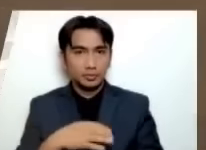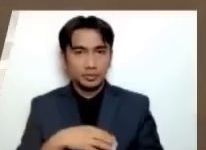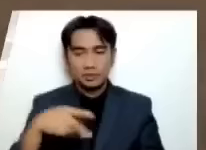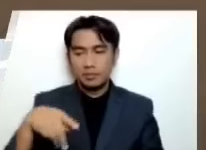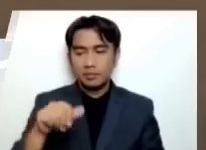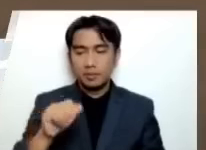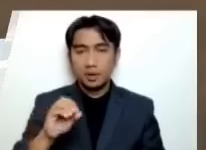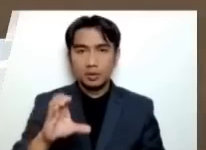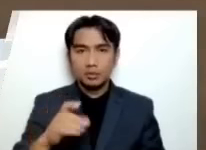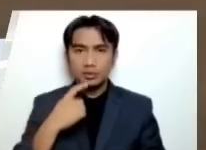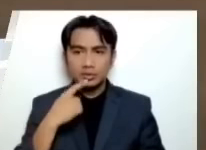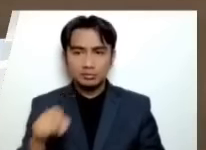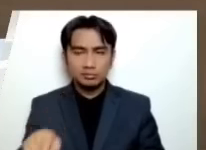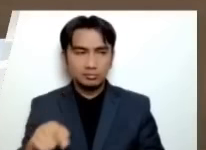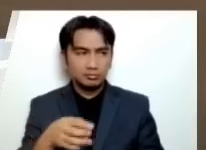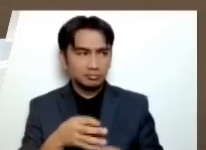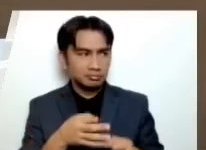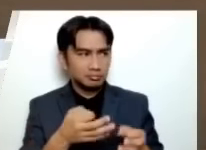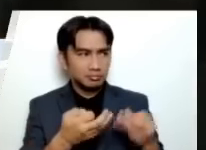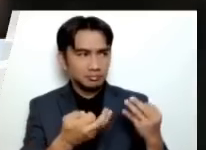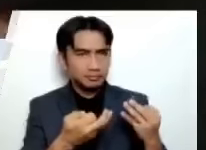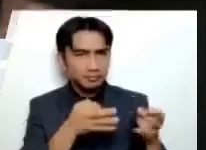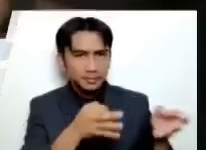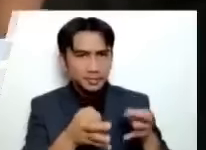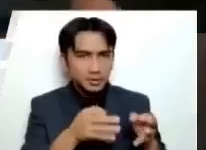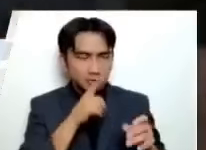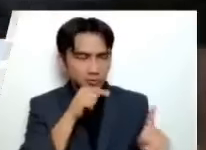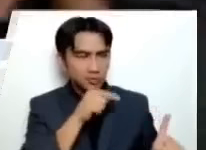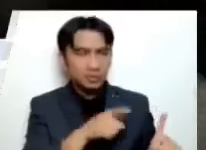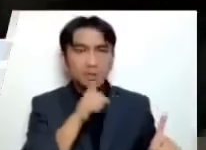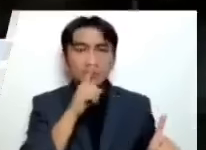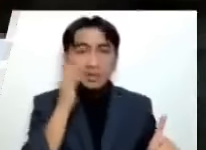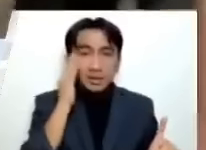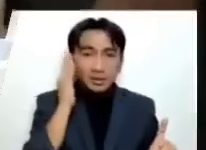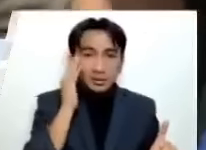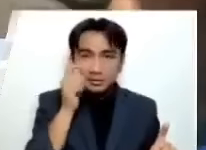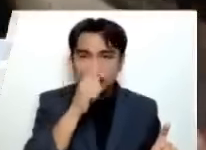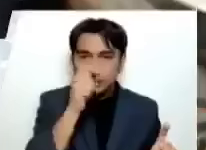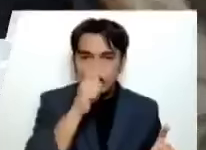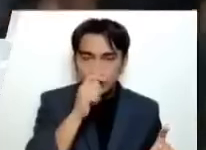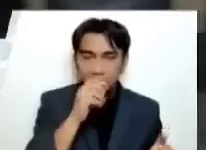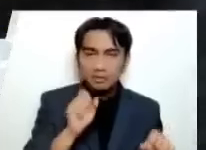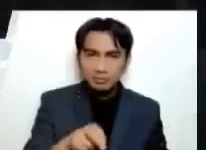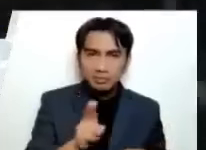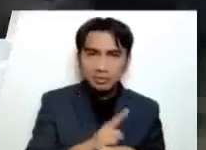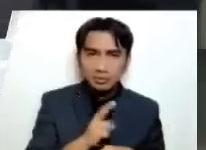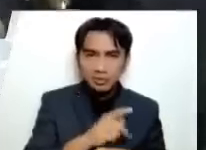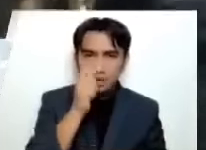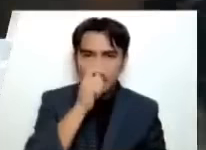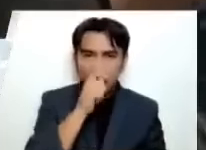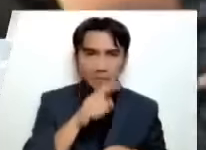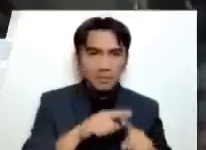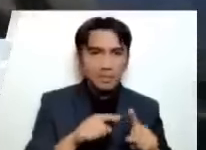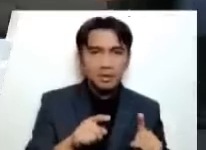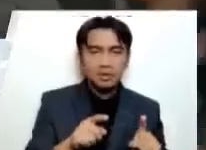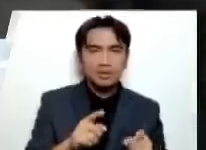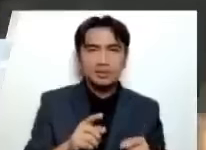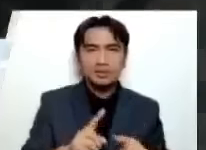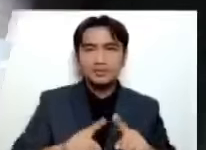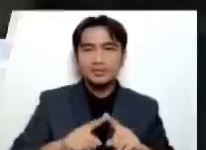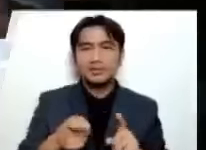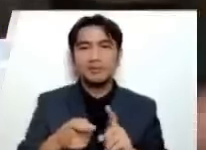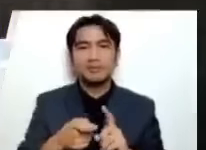PAOC, marunong magsalita at makaintindi ng Tagalog si Yang bagamat hindi kasing tatas mag-Pilipino. Marunong din